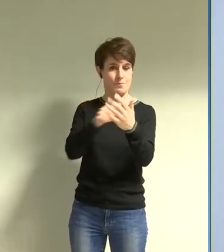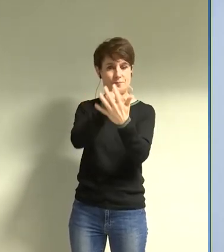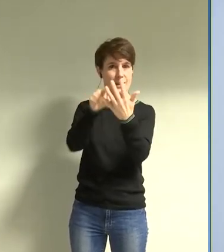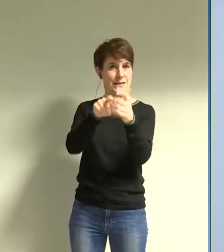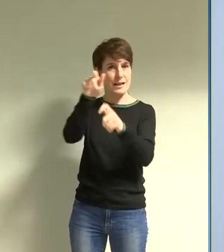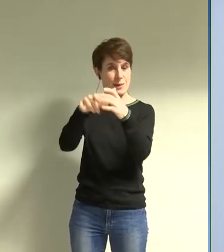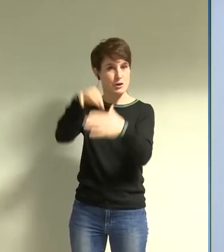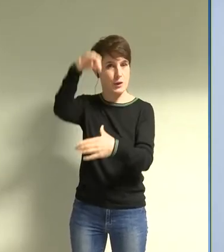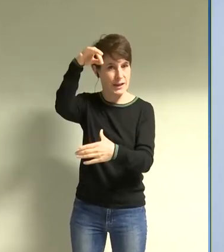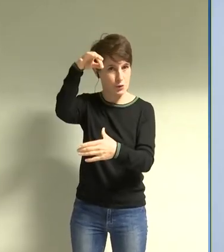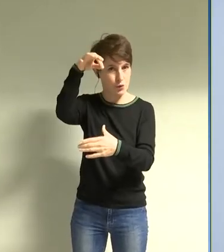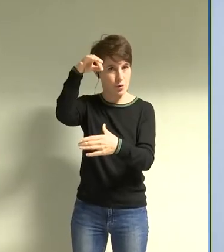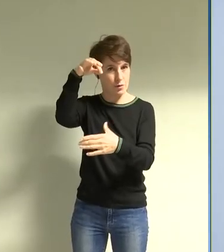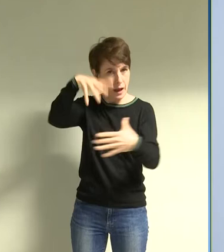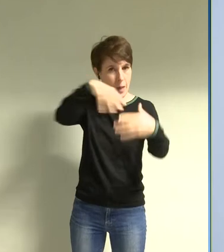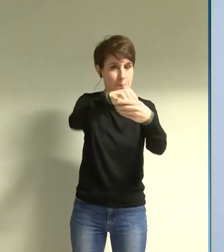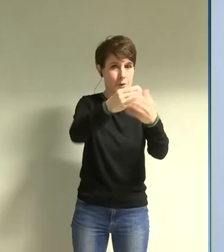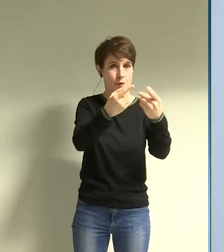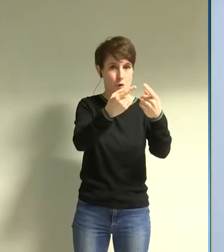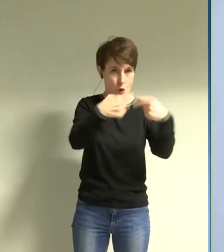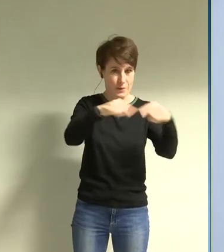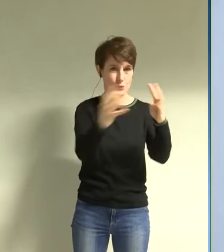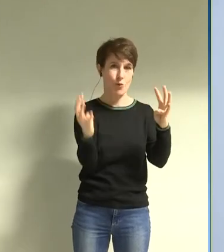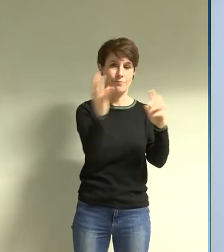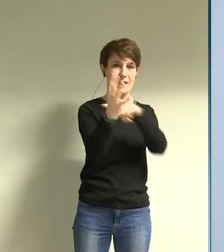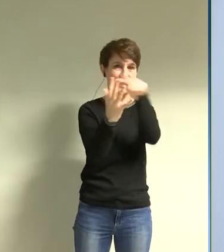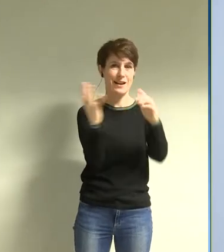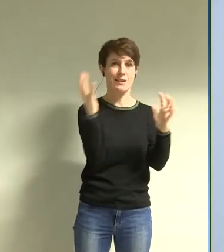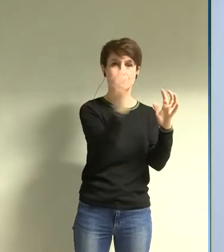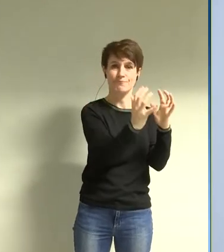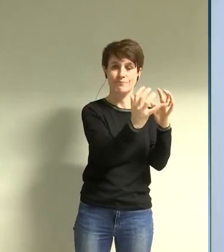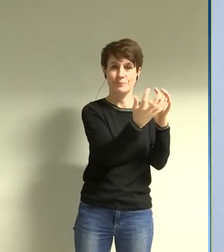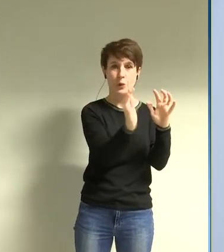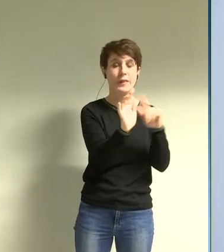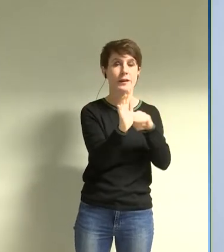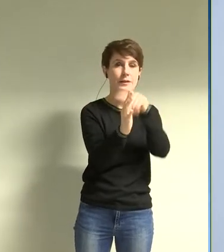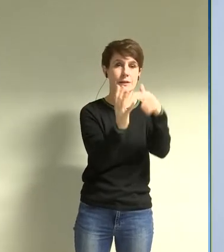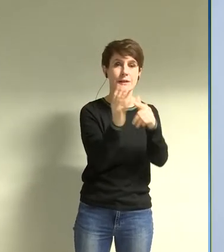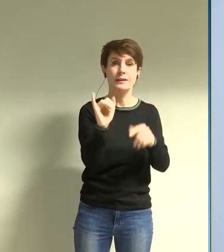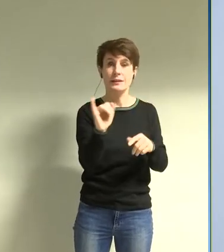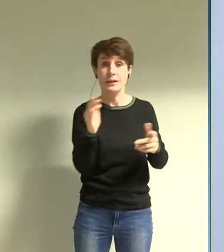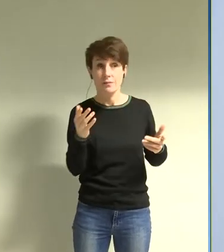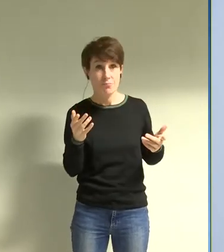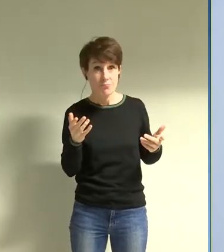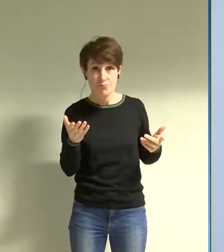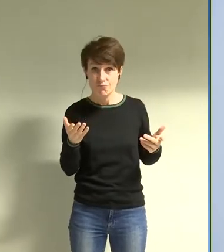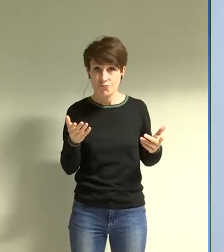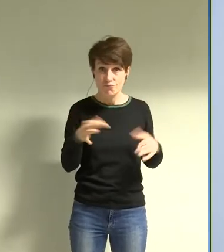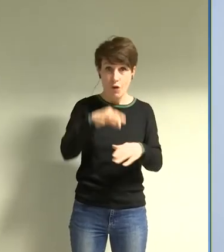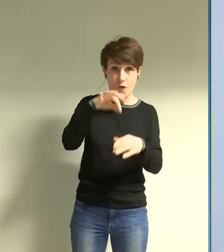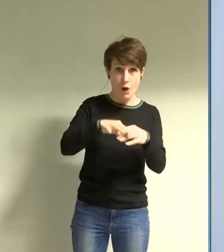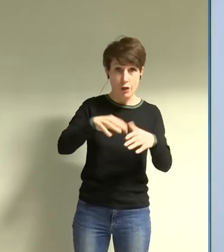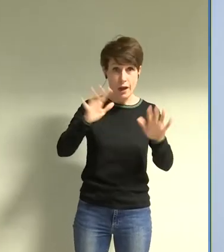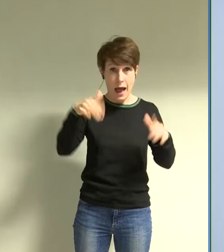représentants au sein de cette commission y at il des oppositions pour un vote à main